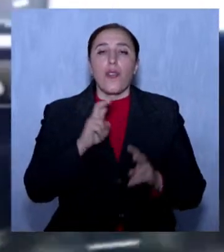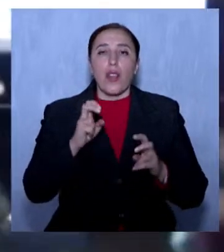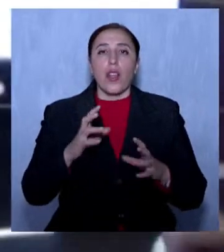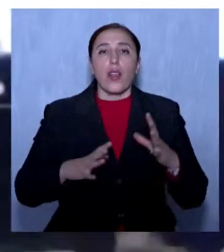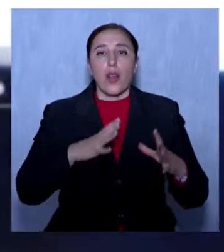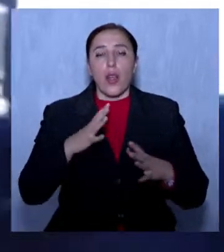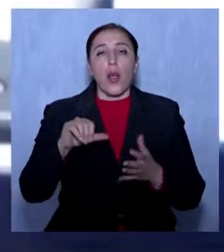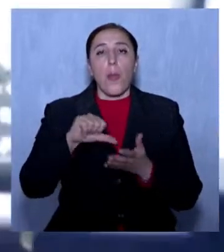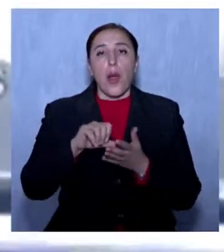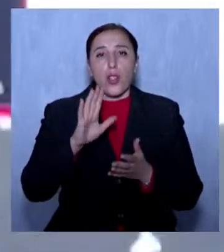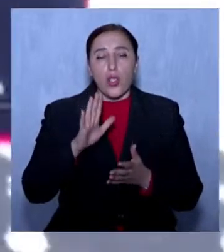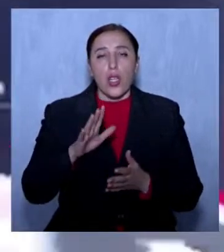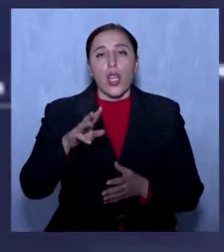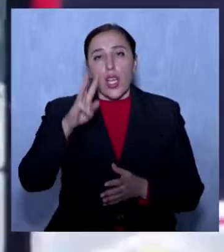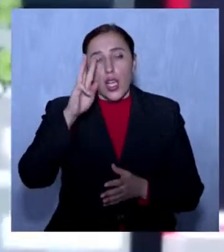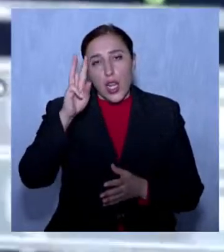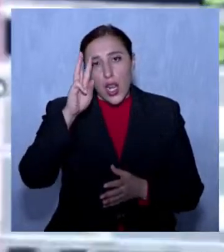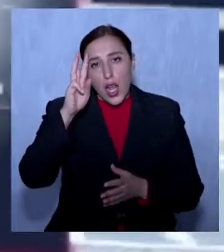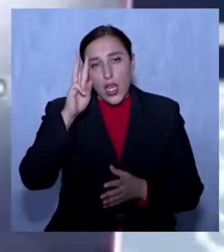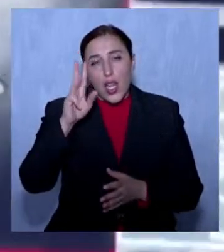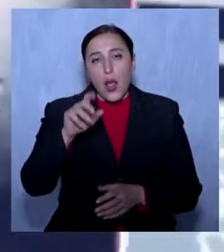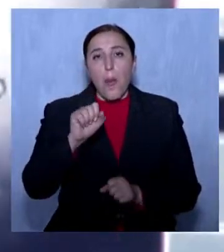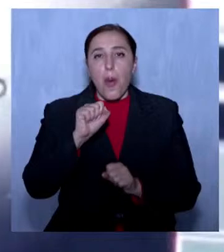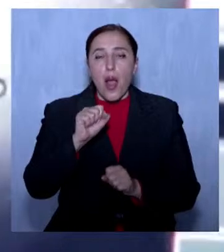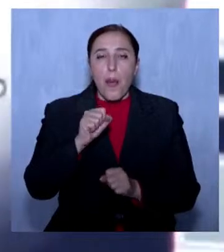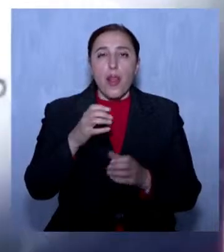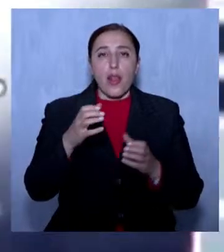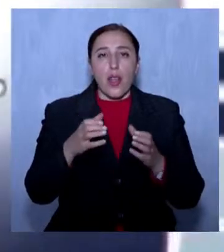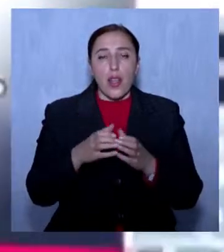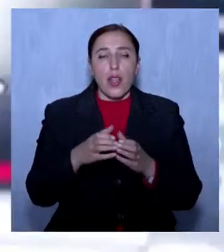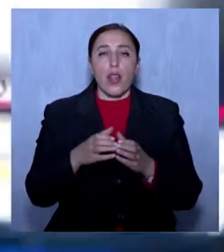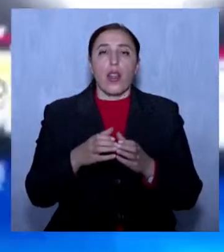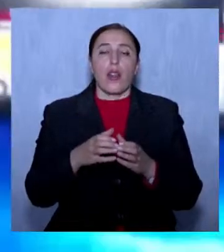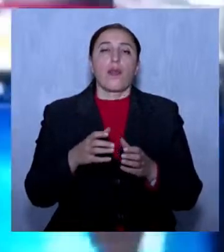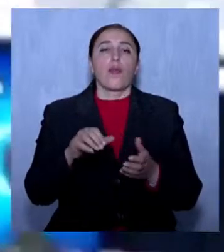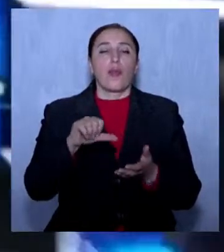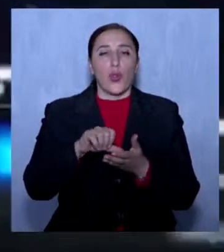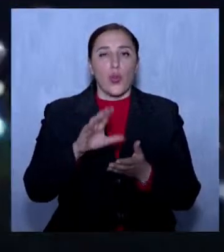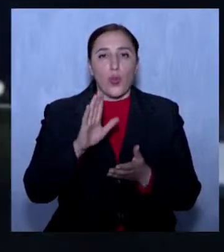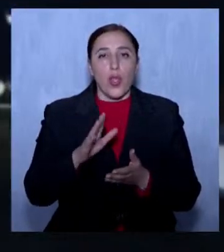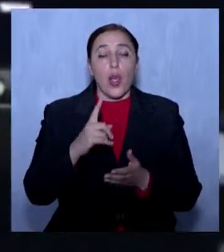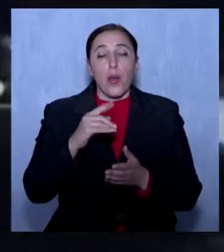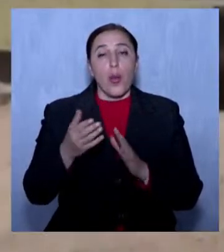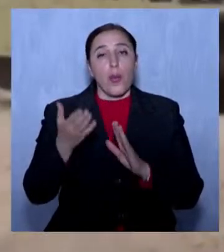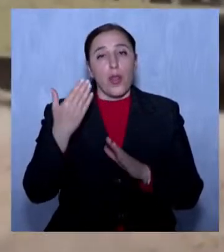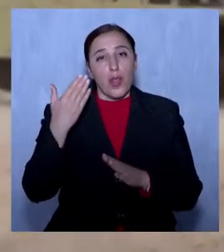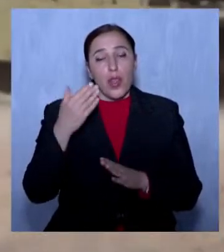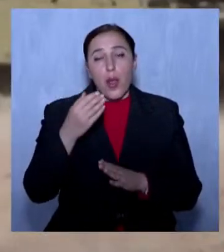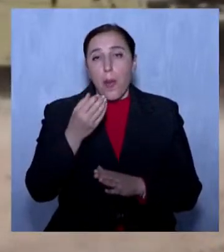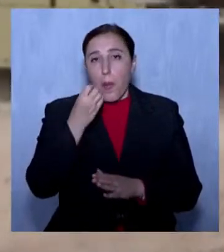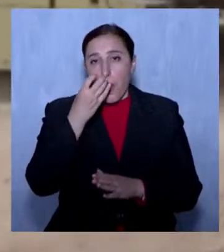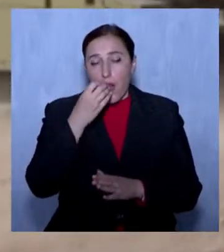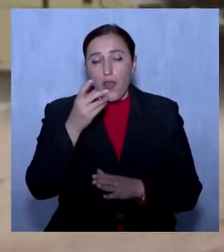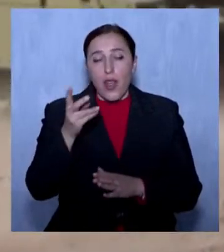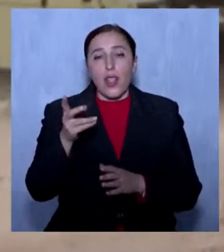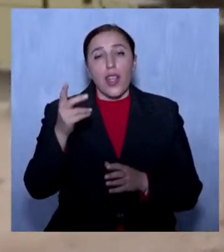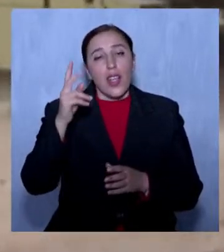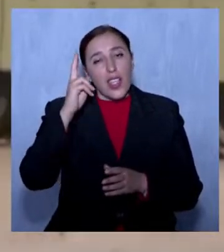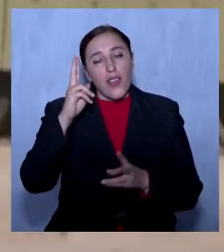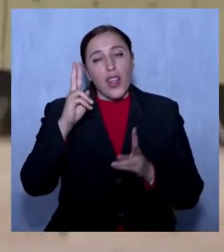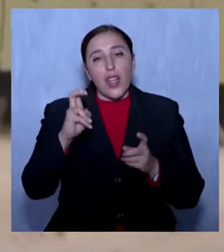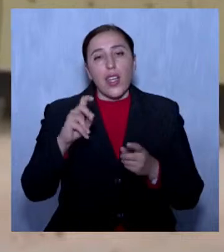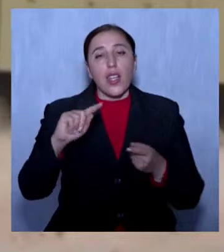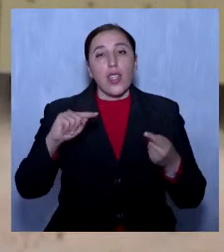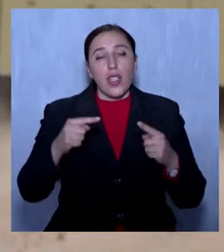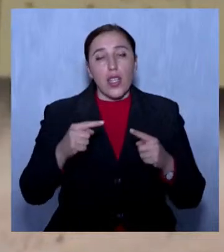նաև Իրանի իսլամական հեղափոխության պահապանների գվարդիայի հատուկ ստորաբաժանումները։ Անցած շաբաթներին Բաքվի հետ դիվանագիտական